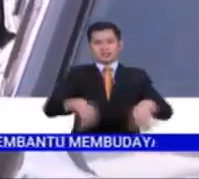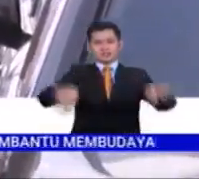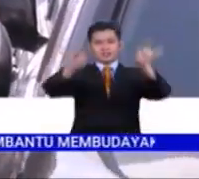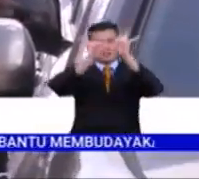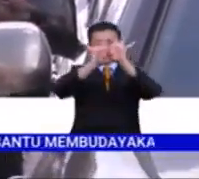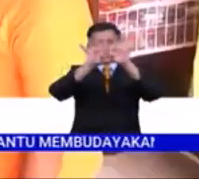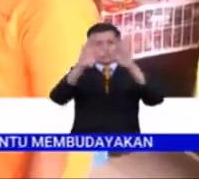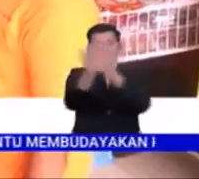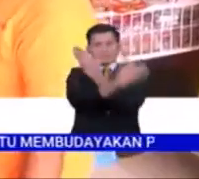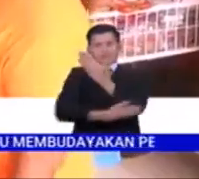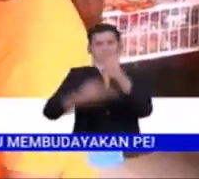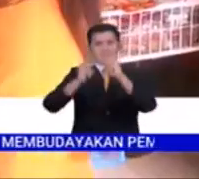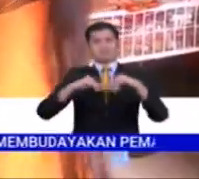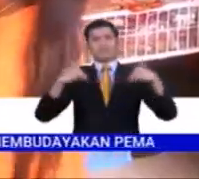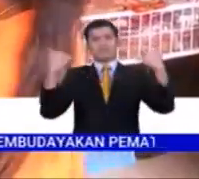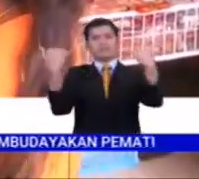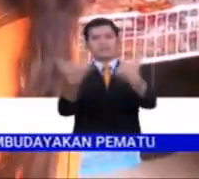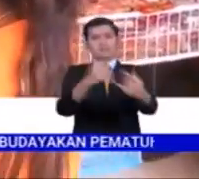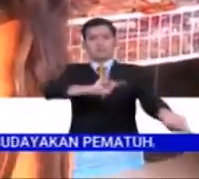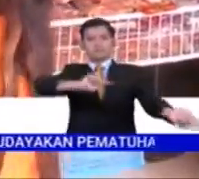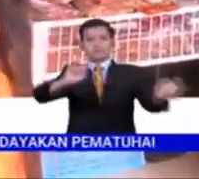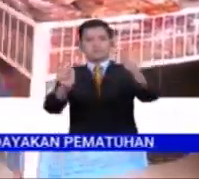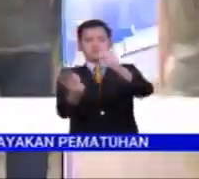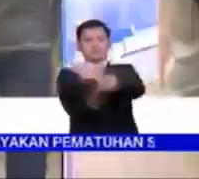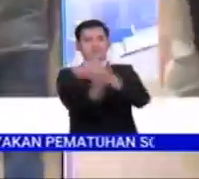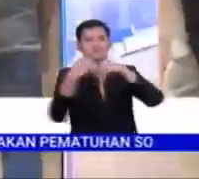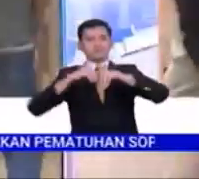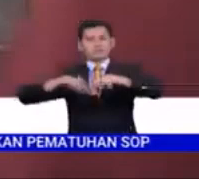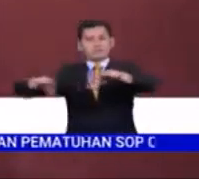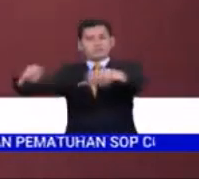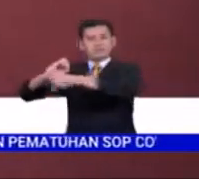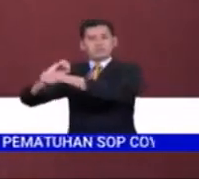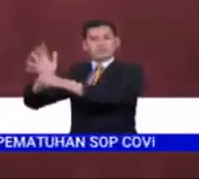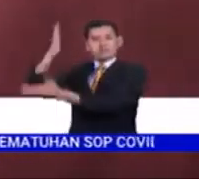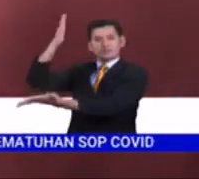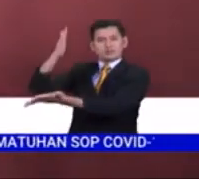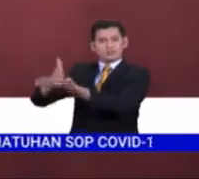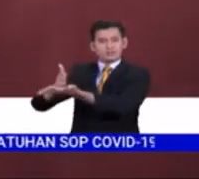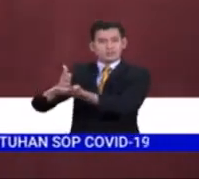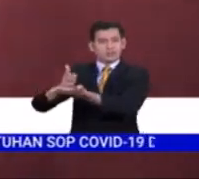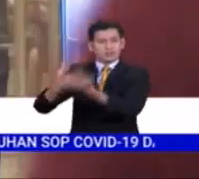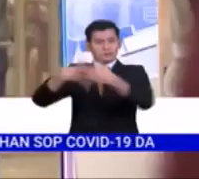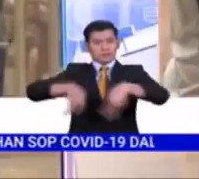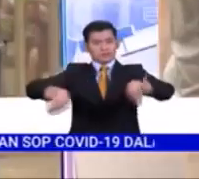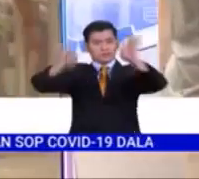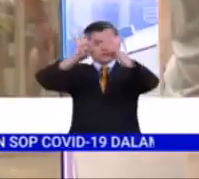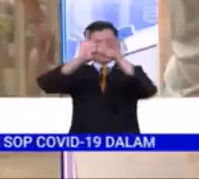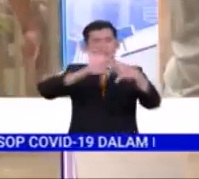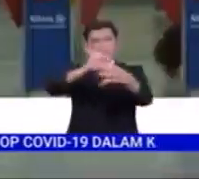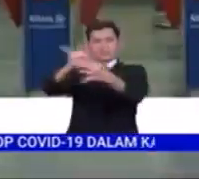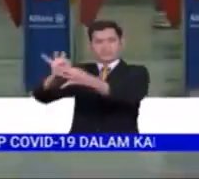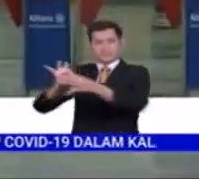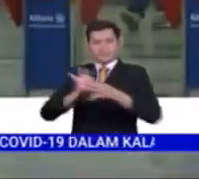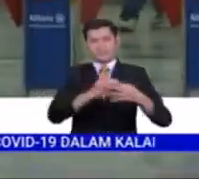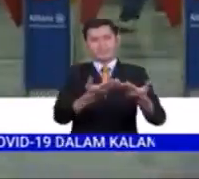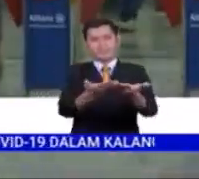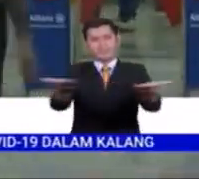fasa peralihan ke endemik COVID-19 sangat penting dan memerlukan kerjasama dan peranan semua